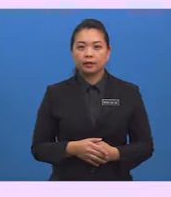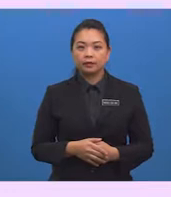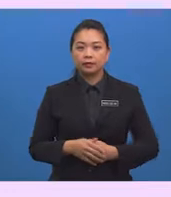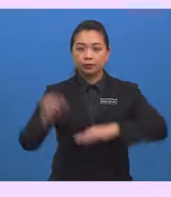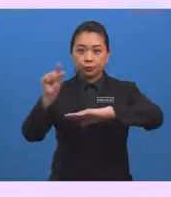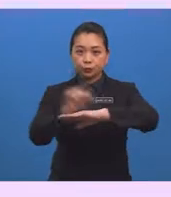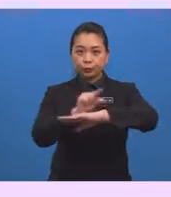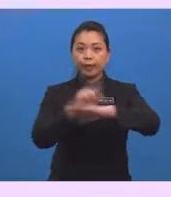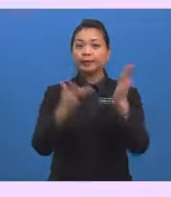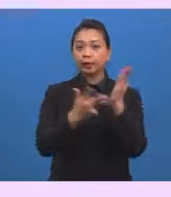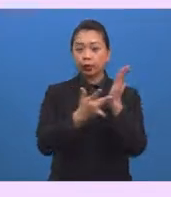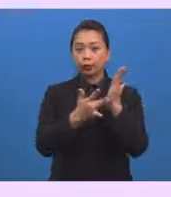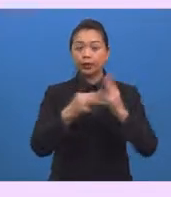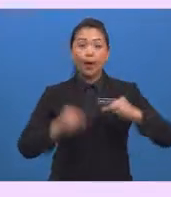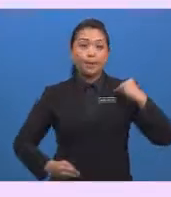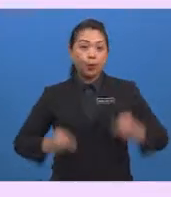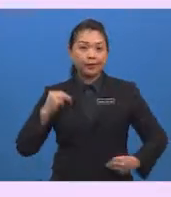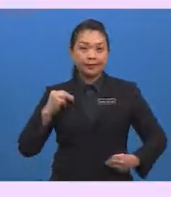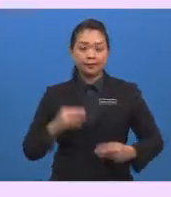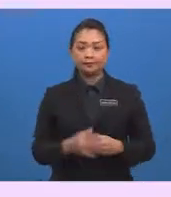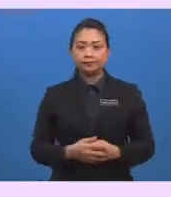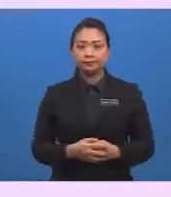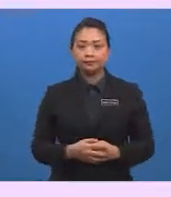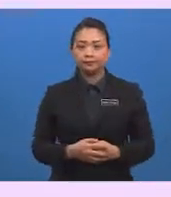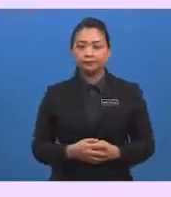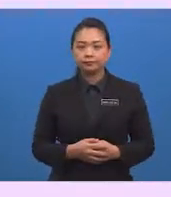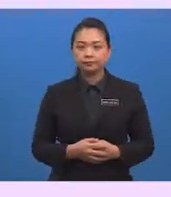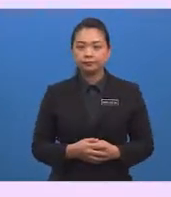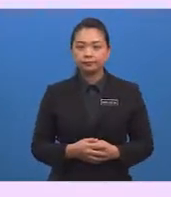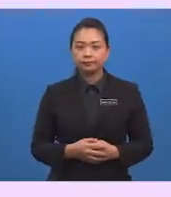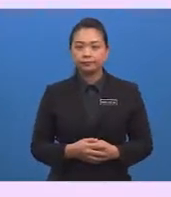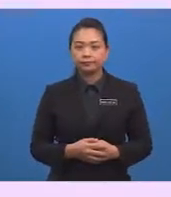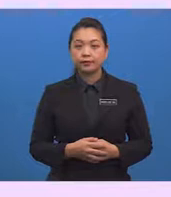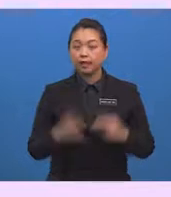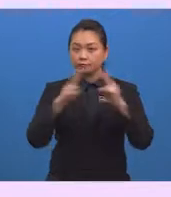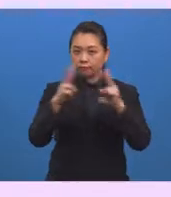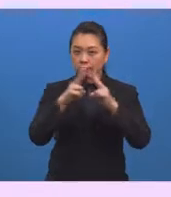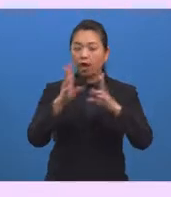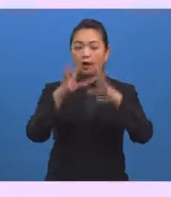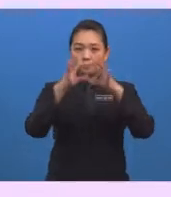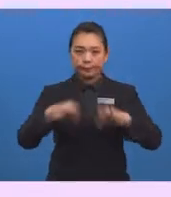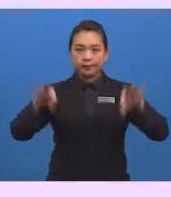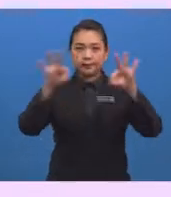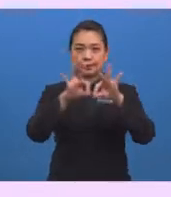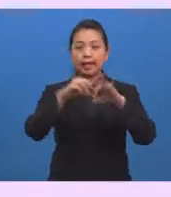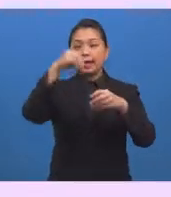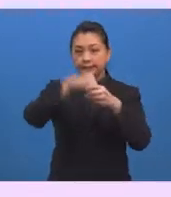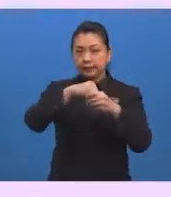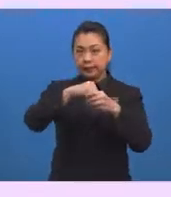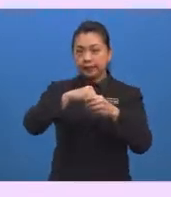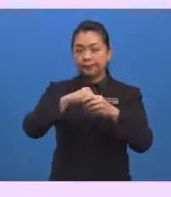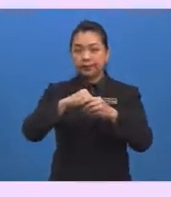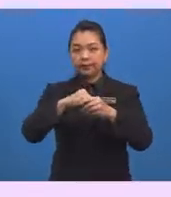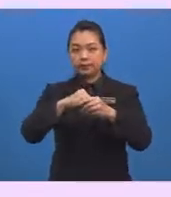penggunaan teknologi moden. Teknologi moden ini memainkan peranan yang sangat penting dalam era globalisasi.